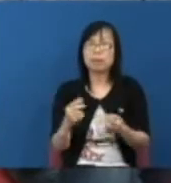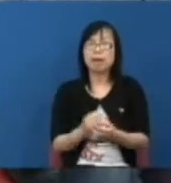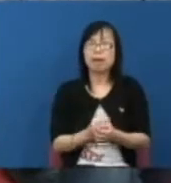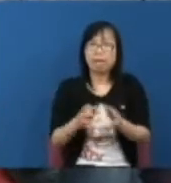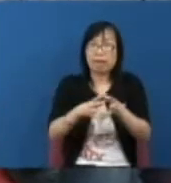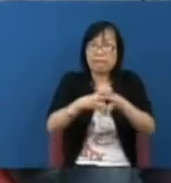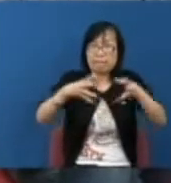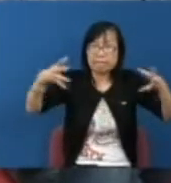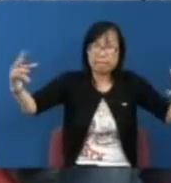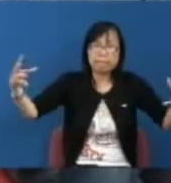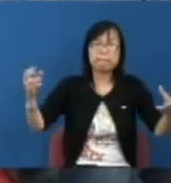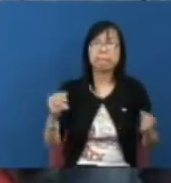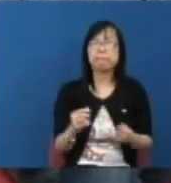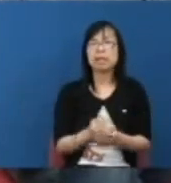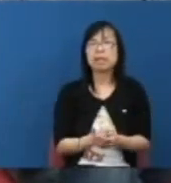個大型嘅一個